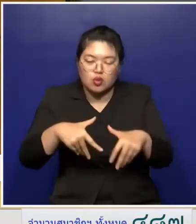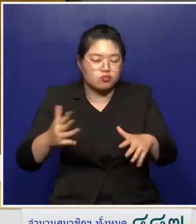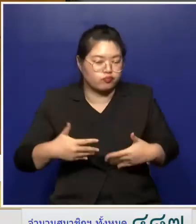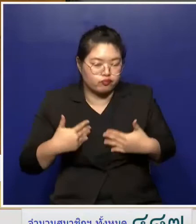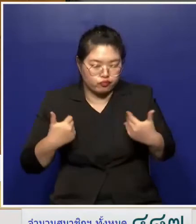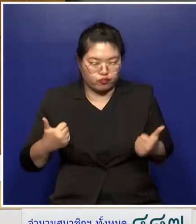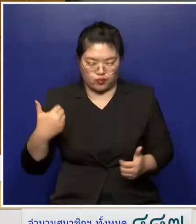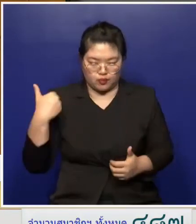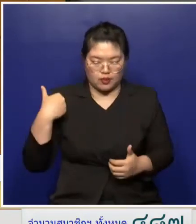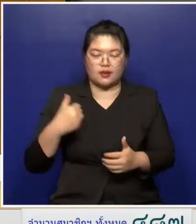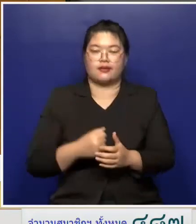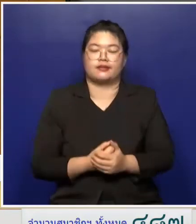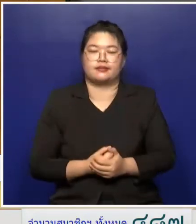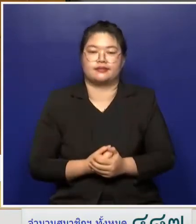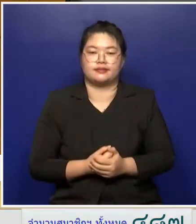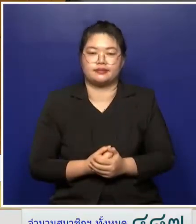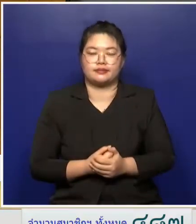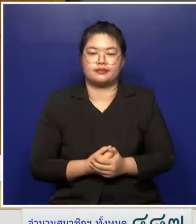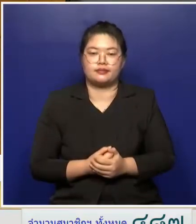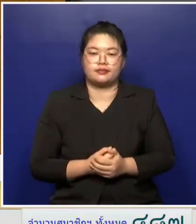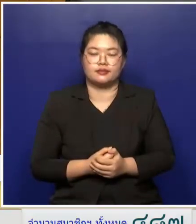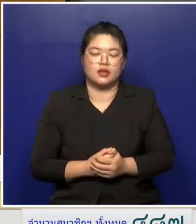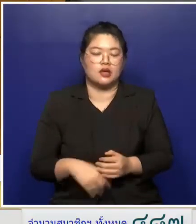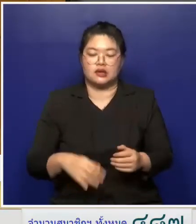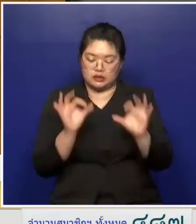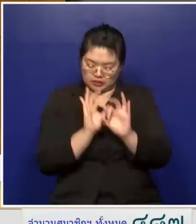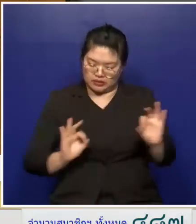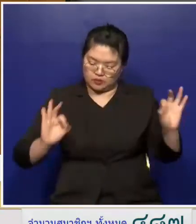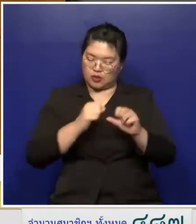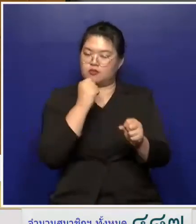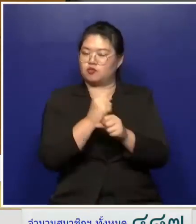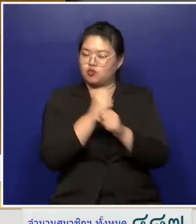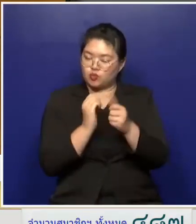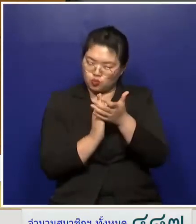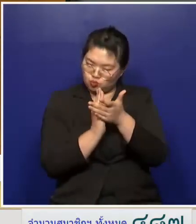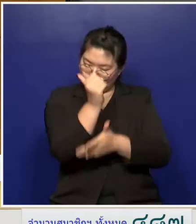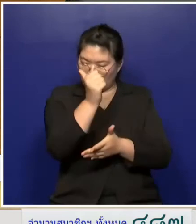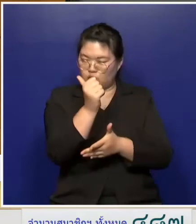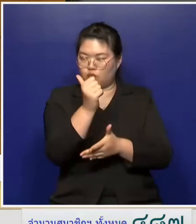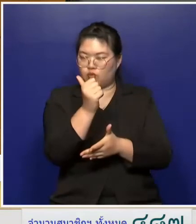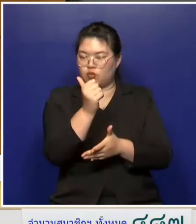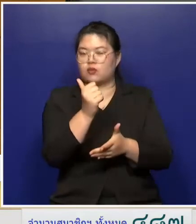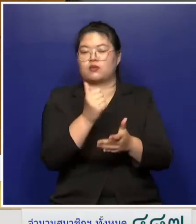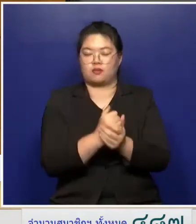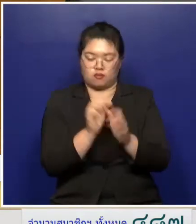สรรรรรรรรรรรรรรรรรรรรรรรรร